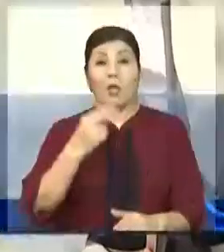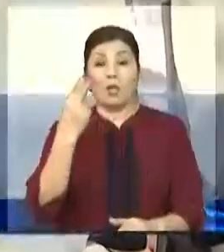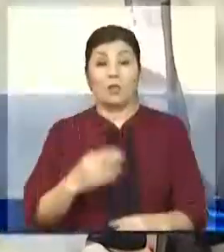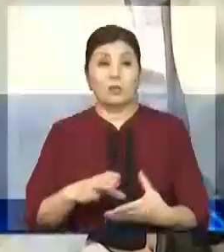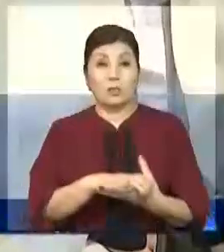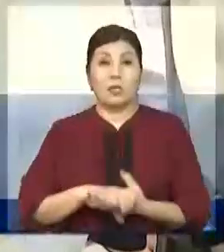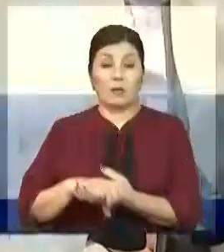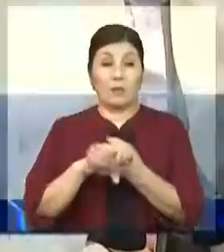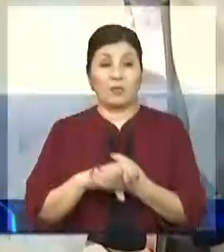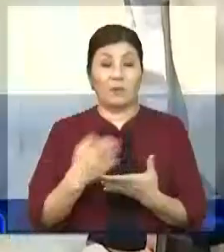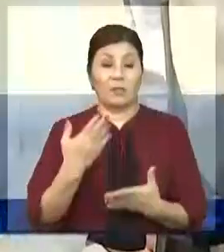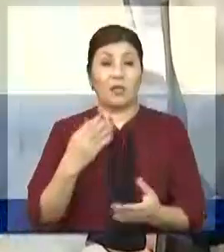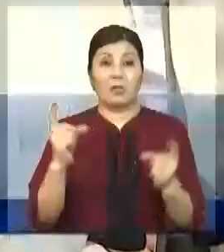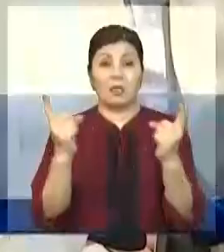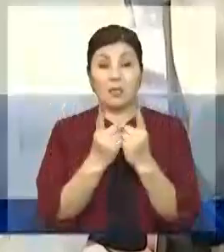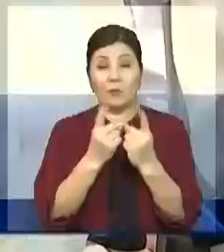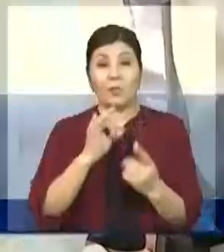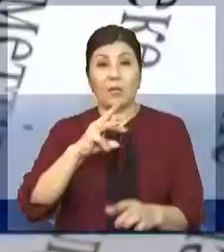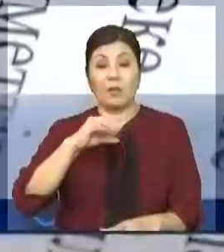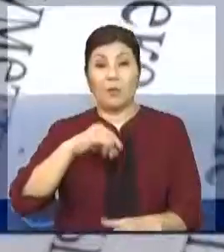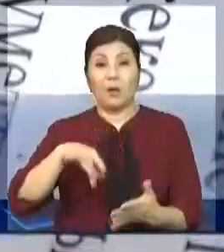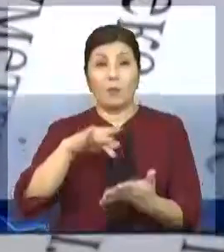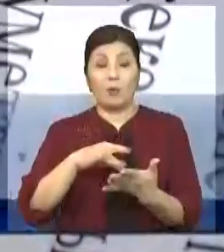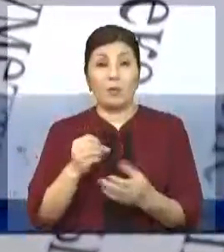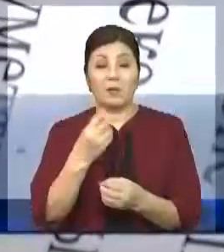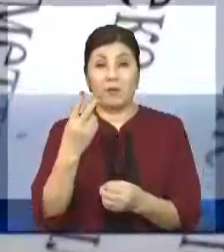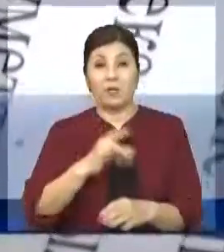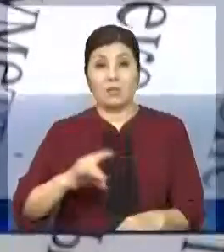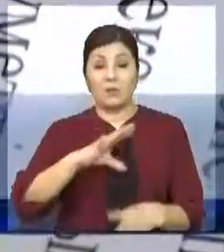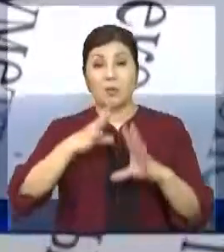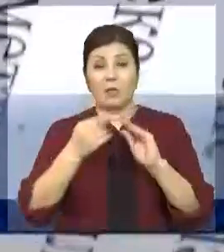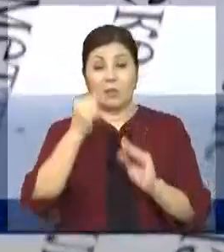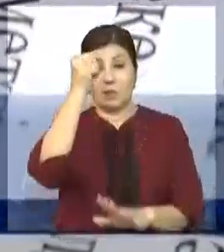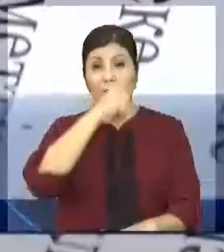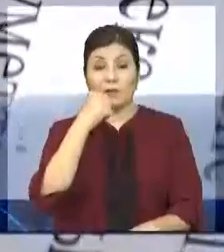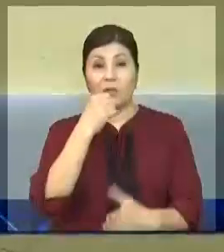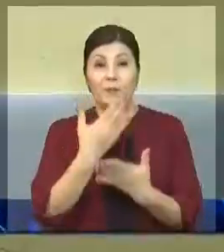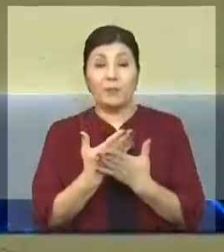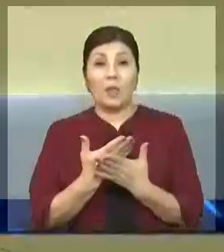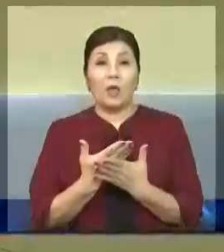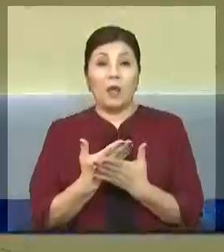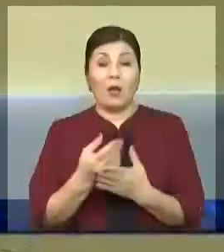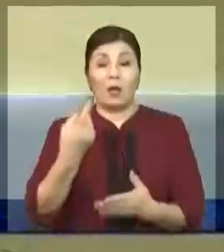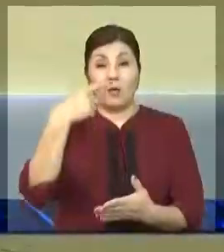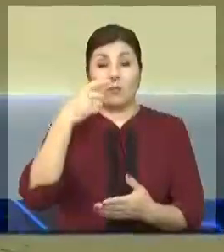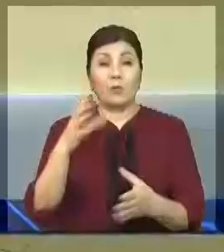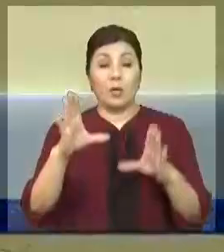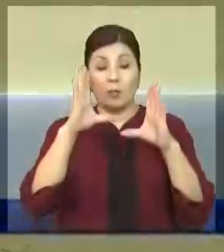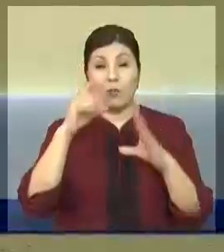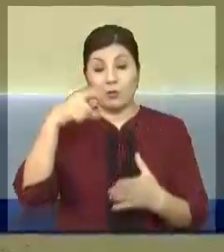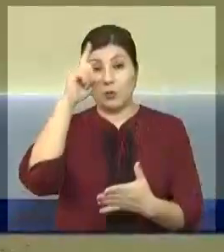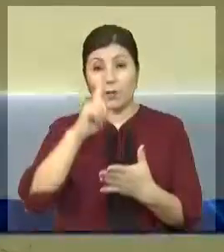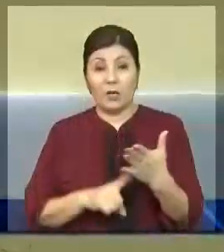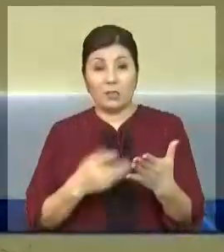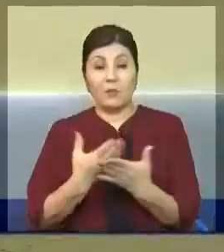единства. На прошедшем собрании имамы города и 12 районов подвели итоги года. Духовное управление мусульман Казахстана утвердило этот